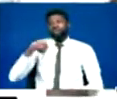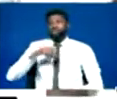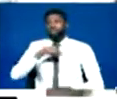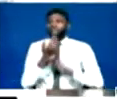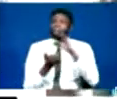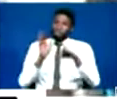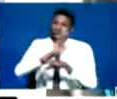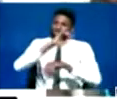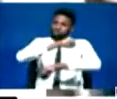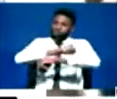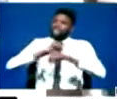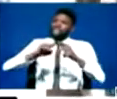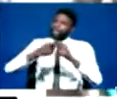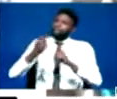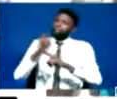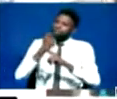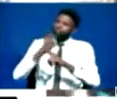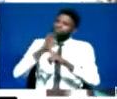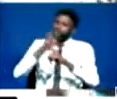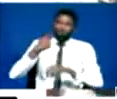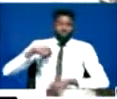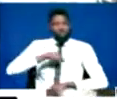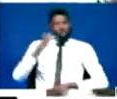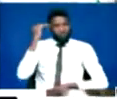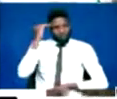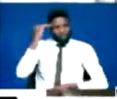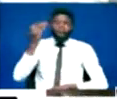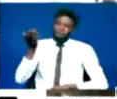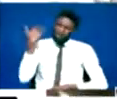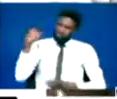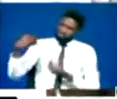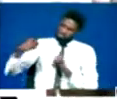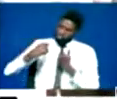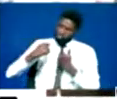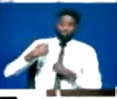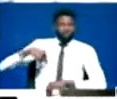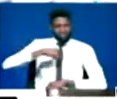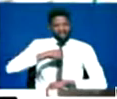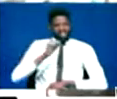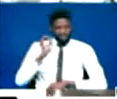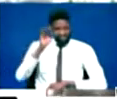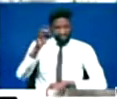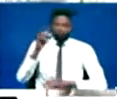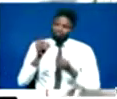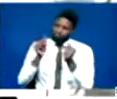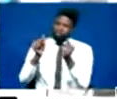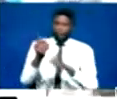kutrain. Tukatrain tukijua tulishindiwa na itafika siku yenye tutashinda. Hiyo wakati mimi mwenyewe